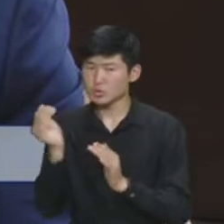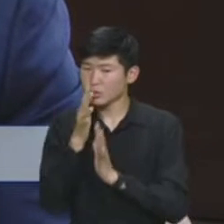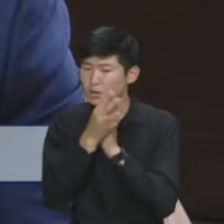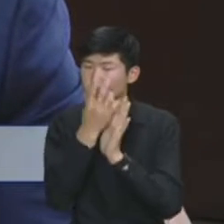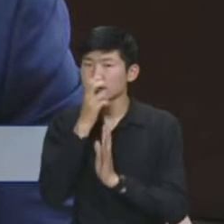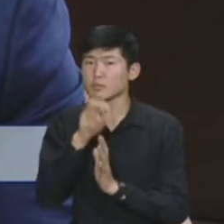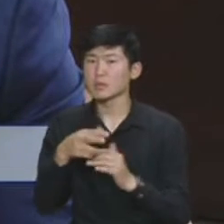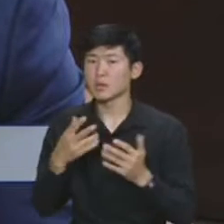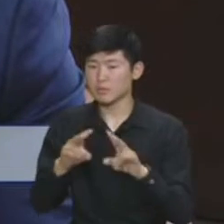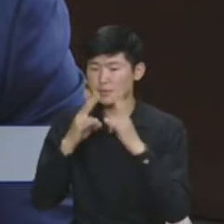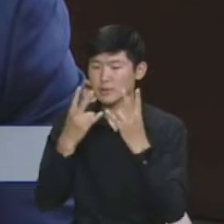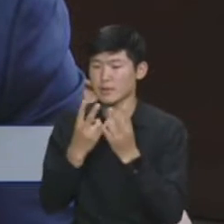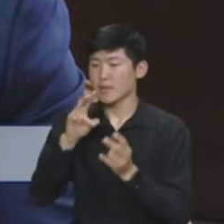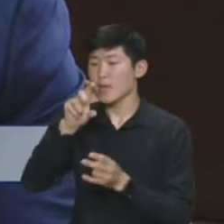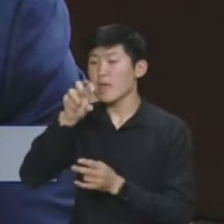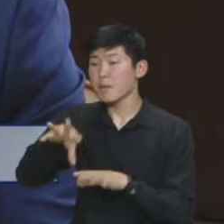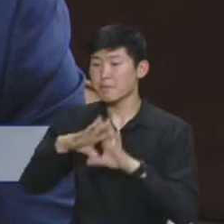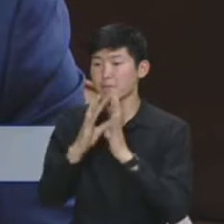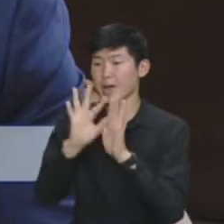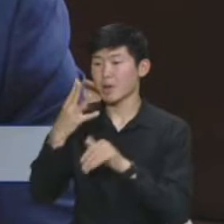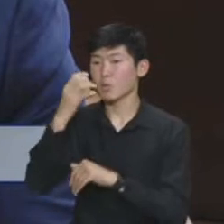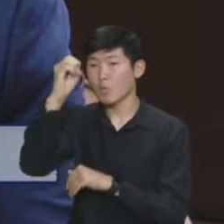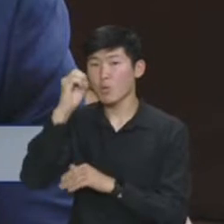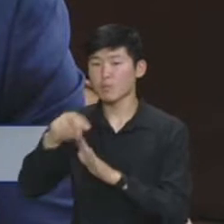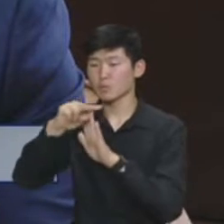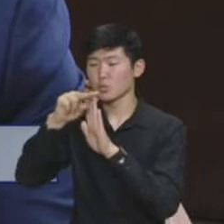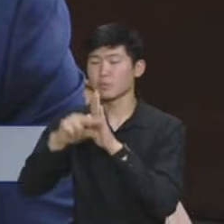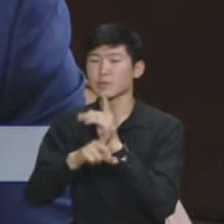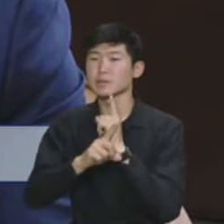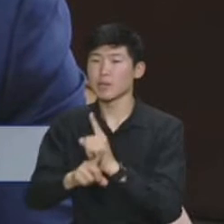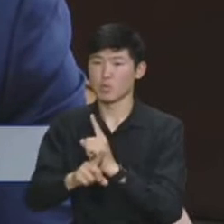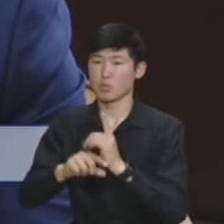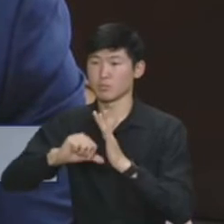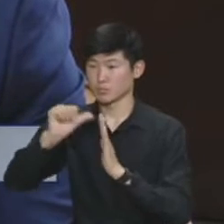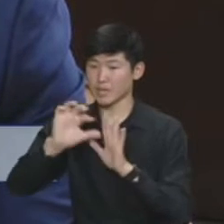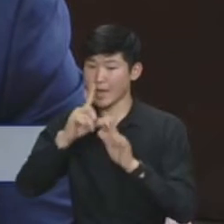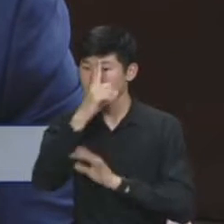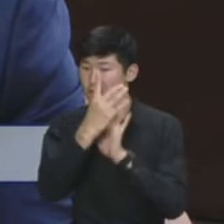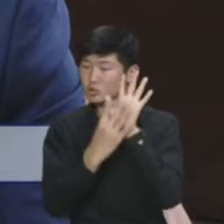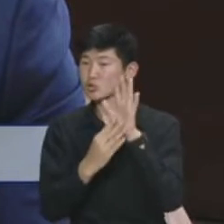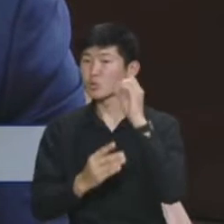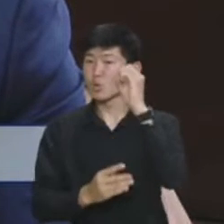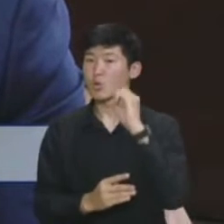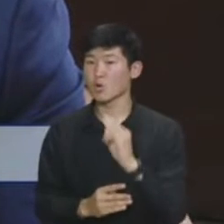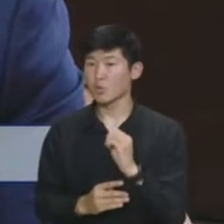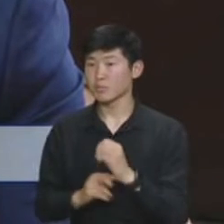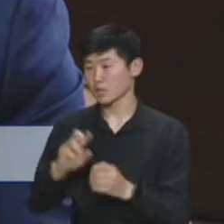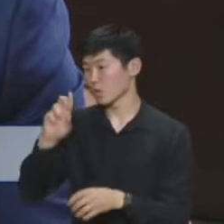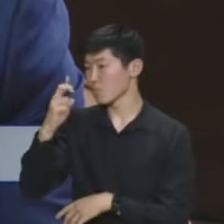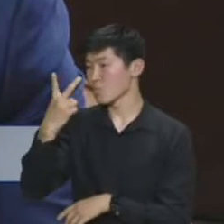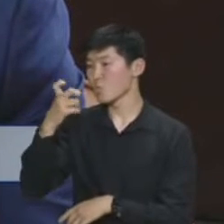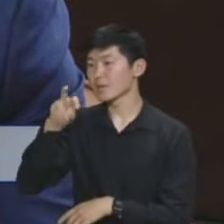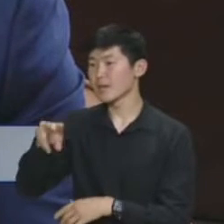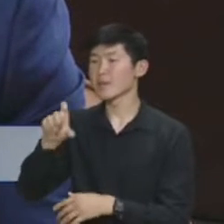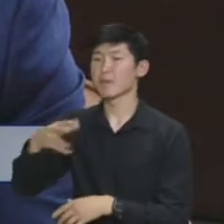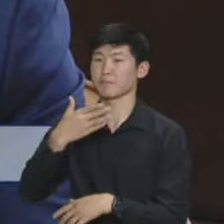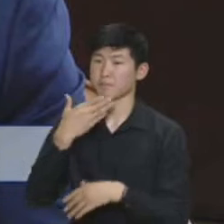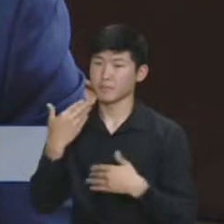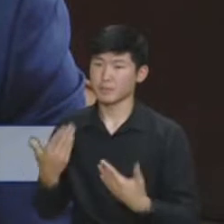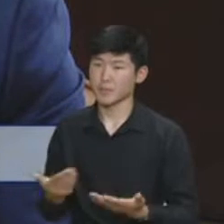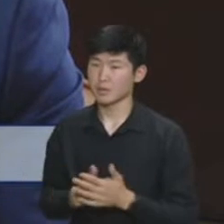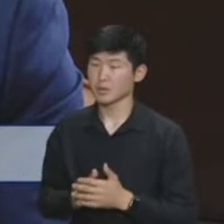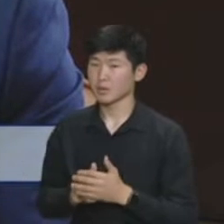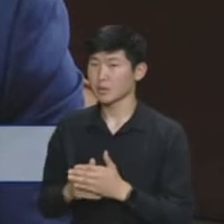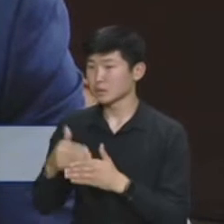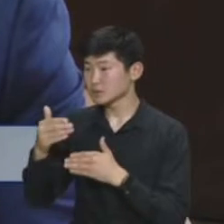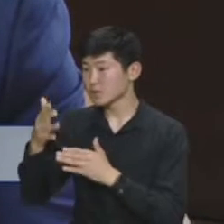бол нийт одоо юмүүдийн 14% нь бол стандарттай бос юм. 19% нь бол ямар ч бүртгэлгүй юм байна.